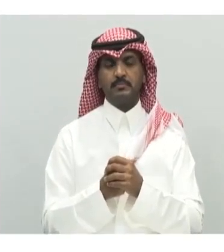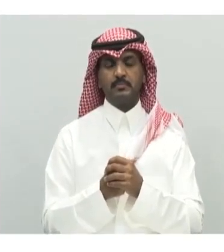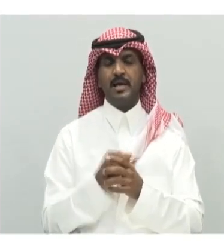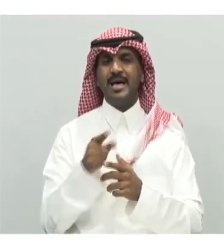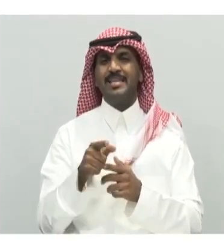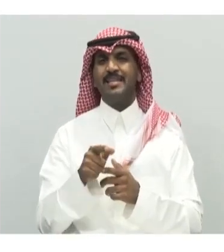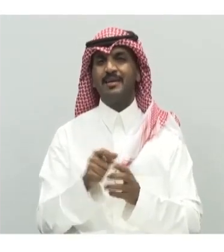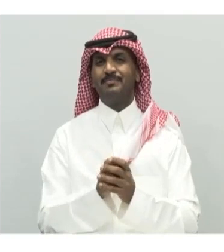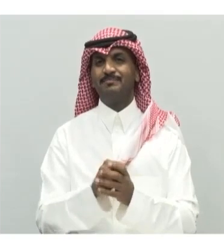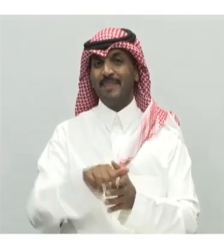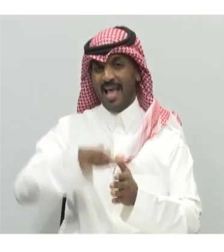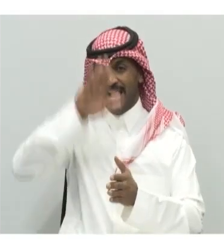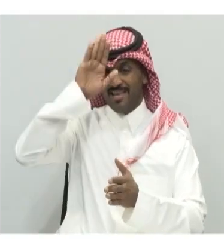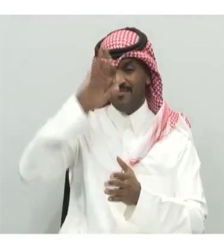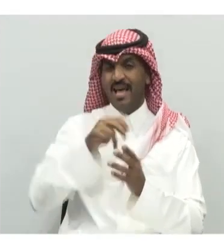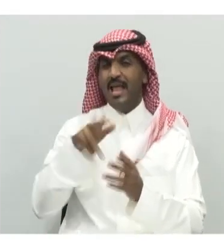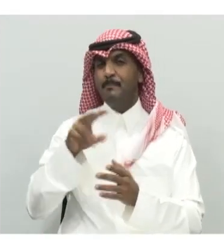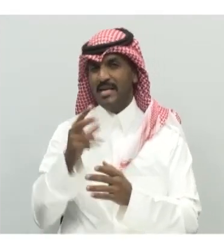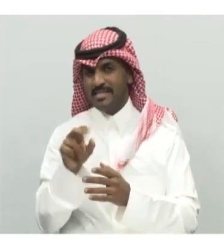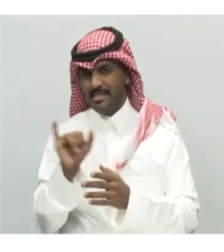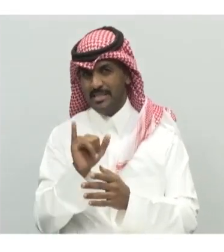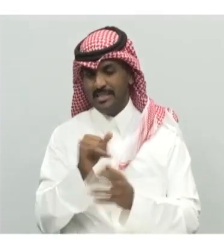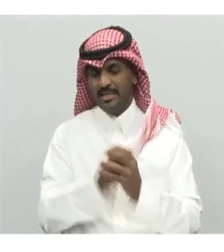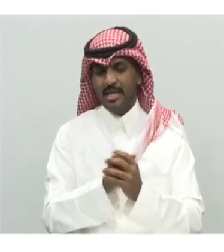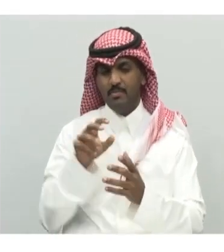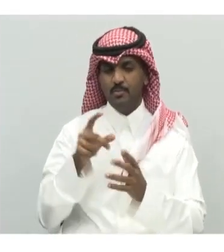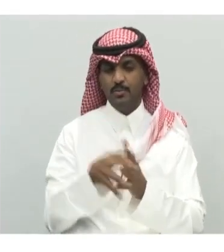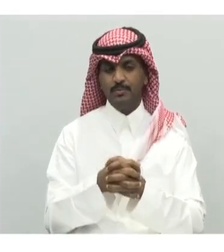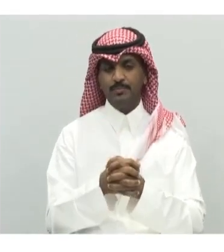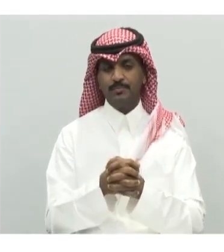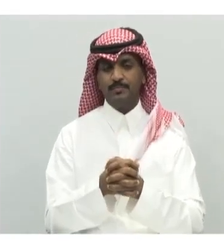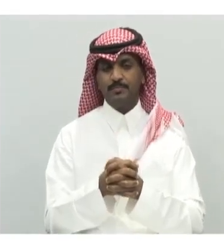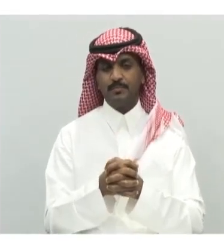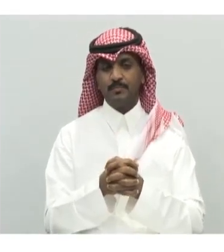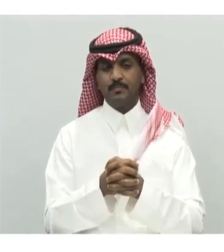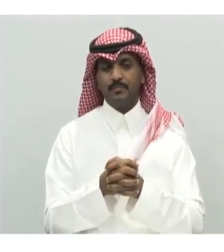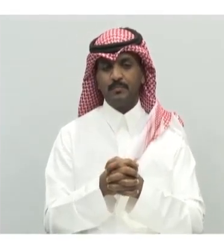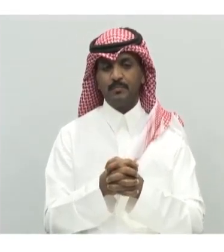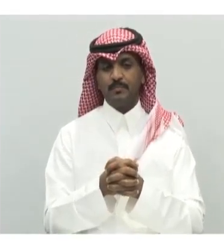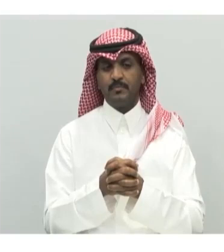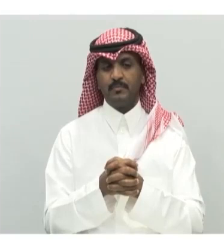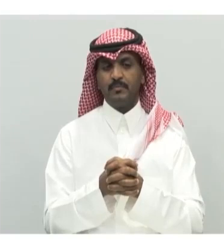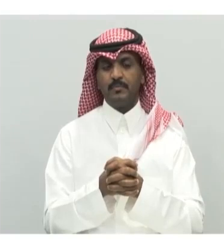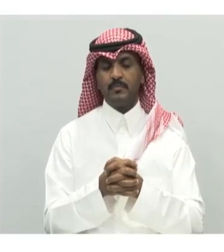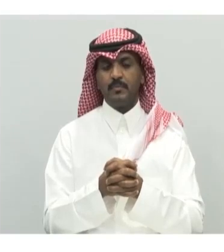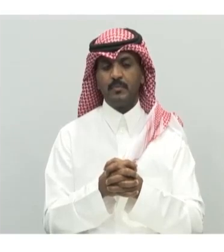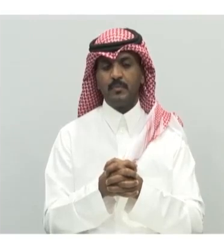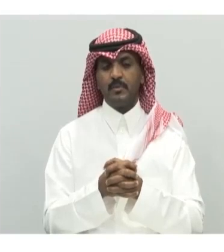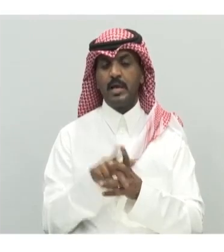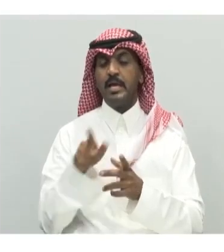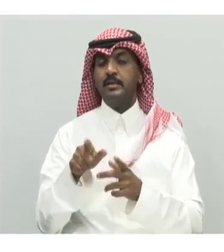ان الخليفه العباسي المامون ومن الامثله لحرص المسلمين على ما دونه الاخرون من حضارات سابقه